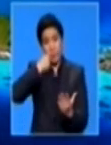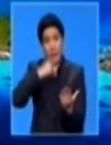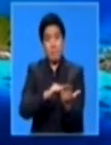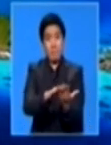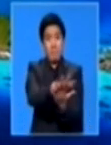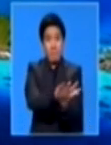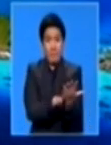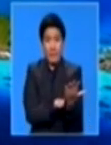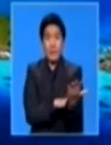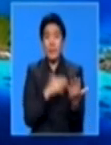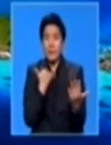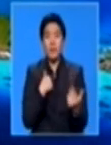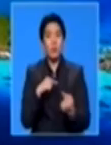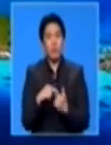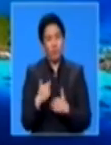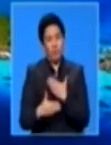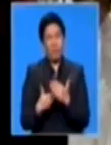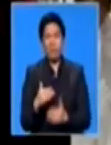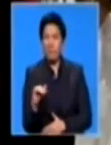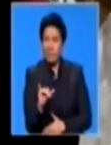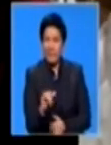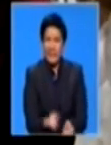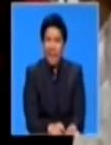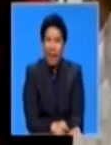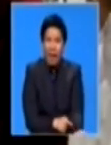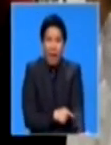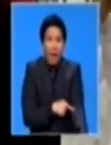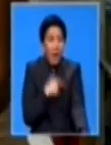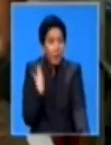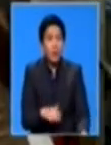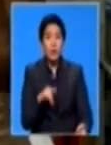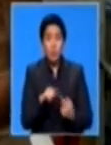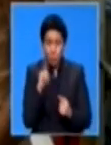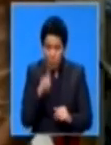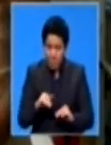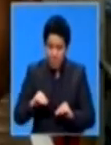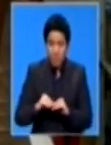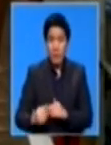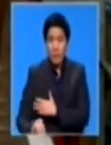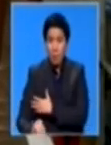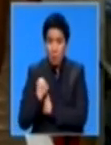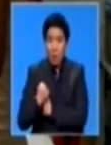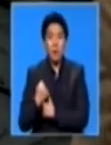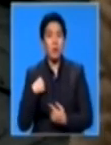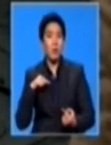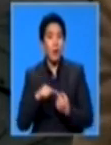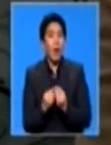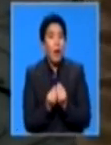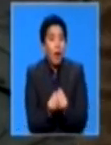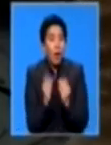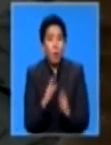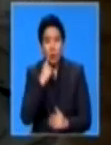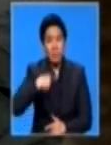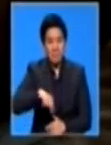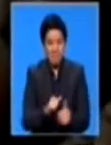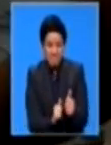เราไม่ได้มีการพัฒนามาเป็นเวลานานอย่างเป็นระบบนะครับเราต้องเพิ่มความเข้มแข็งสร้างความมั่นคงแล้วก็มีขี